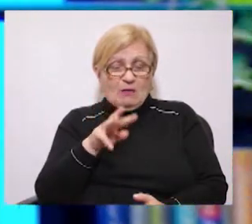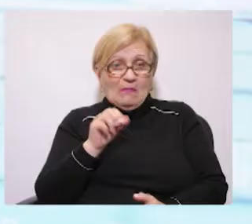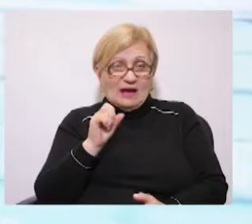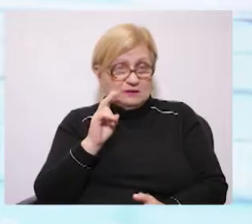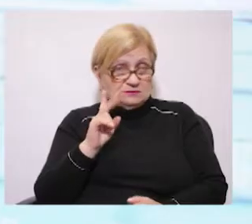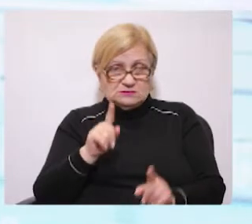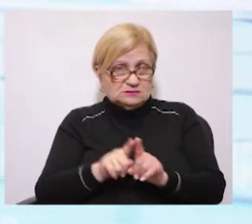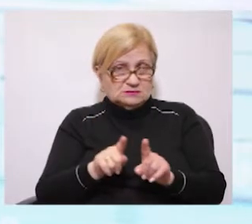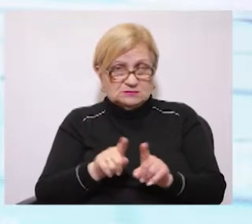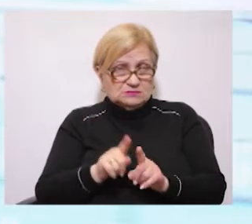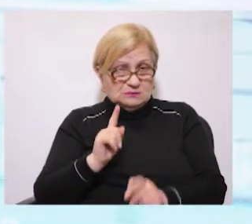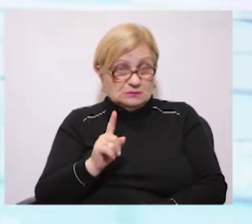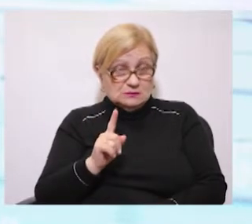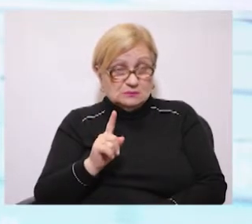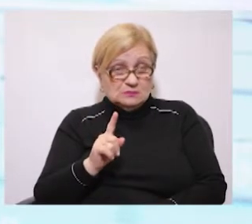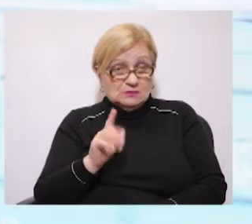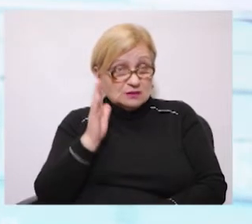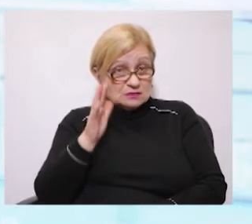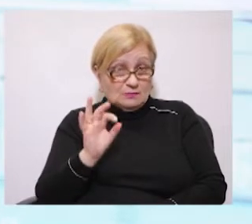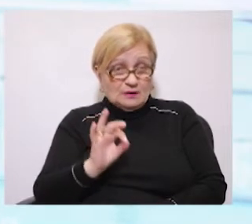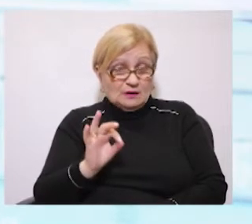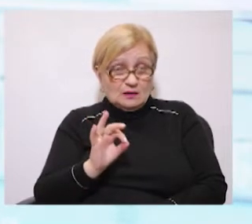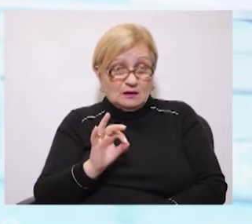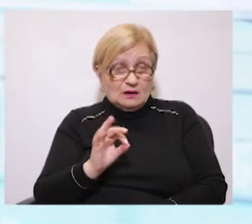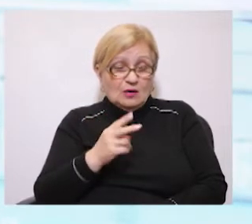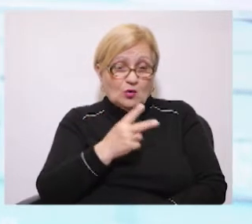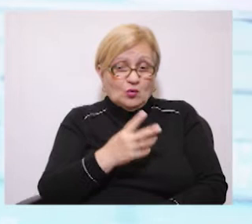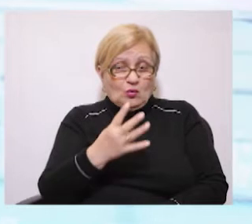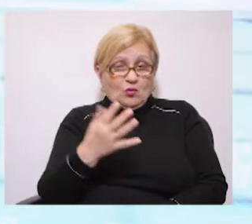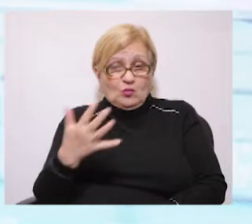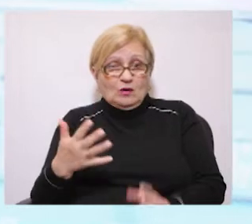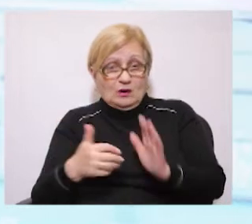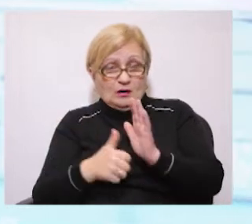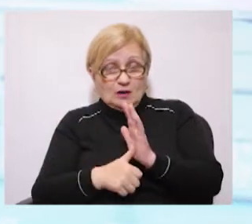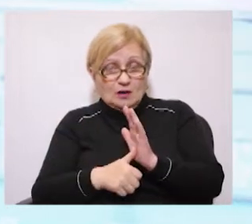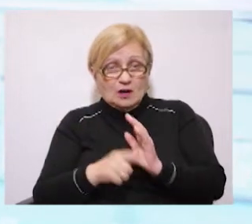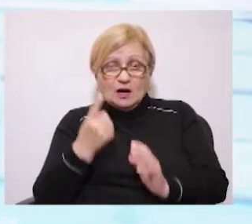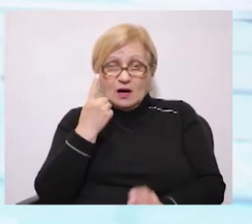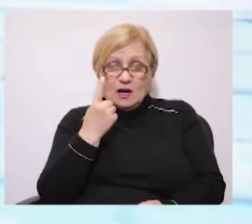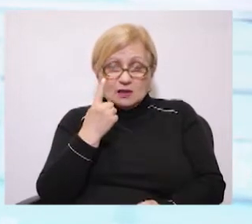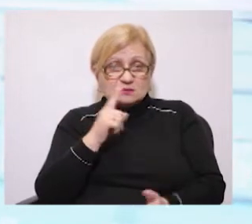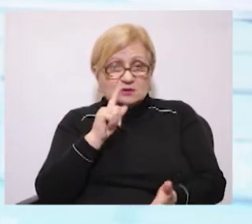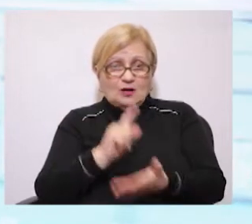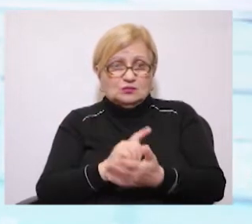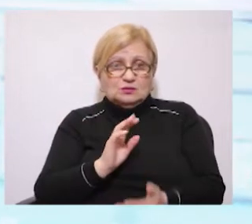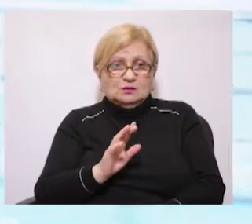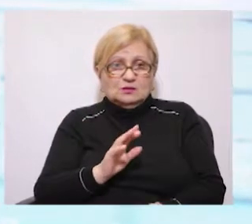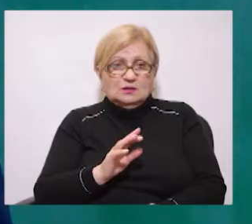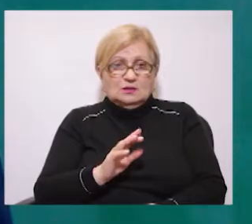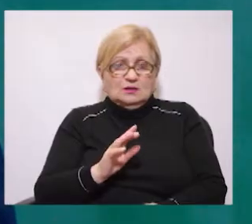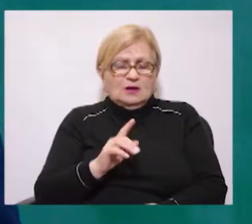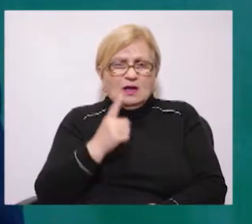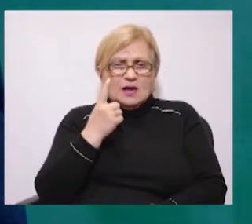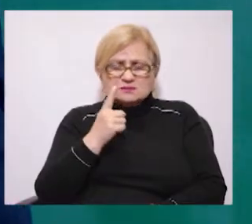ნიშნავს ერთი მაინც? რომ ან 2, ან 4, ან 5, ან 10, მაგრამ ერთი აუცილებლად, მინიმუმ